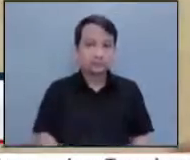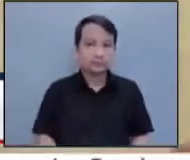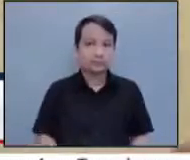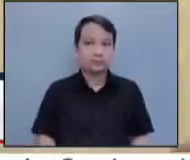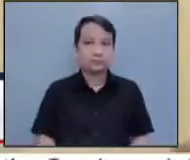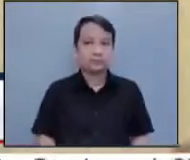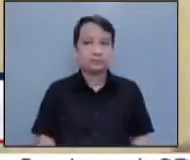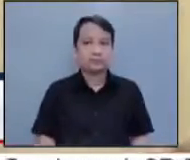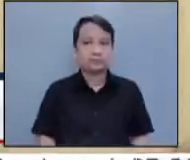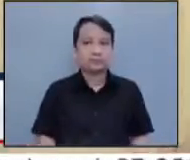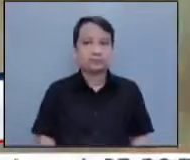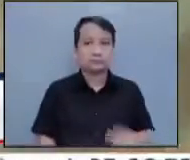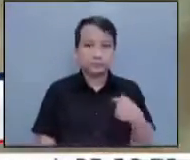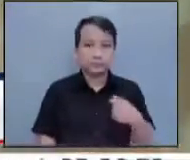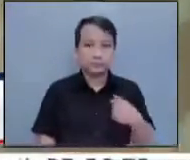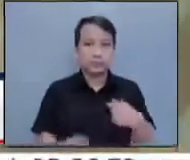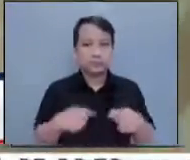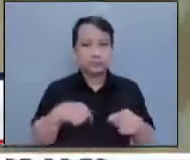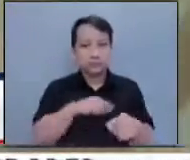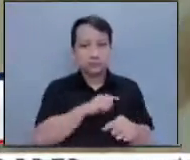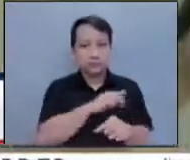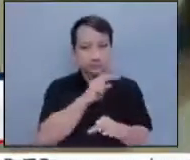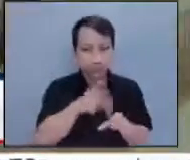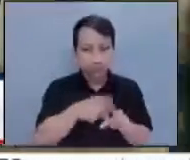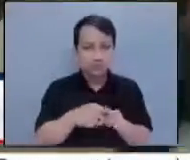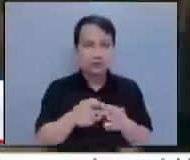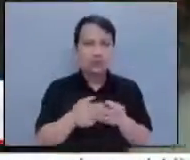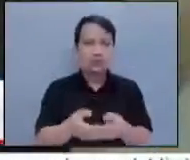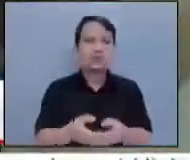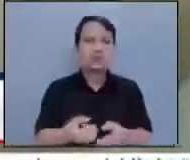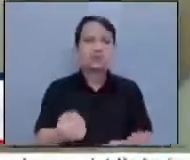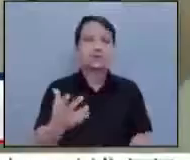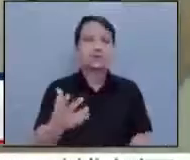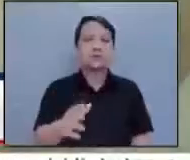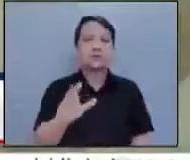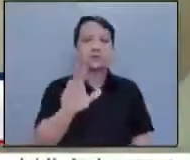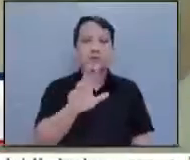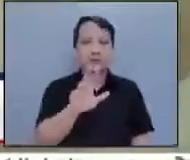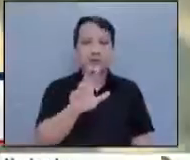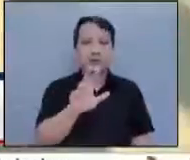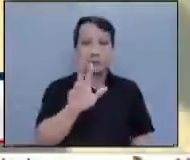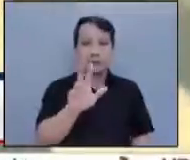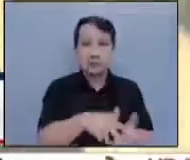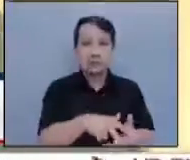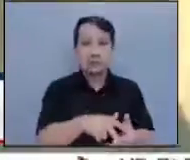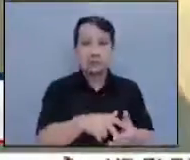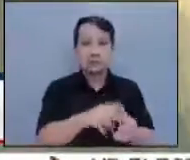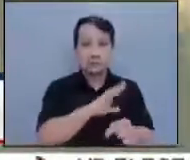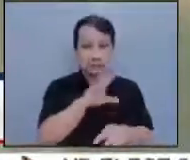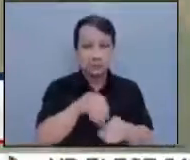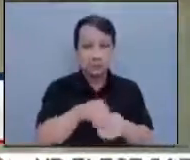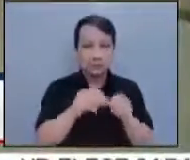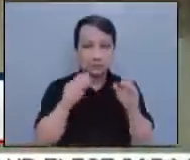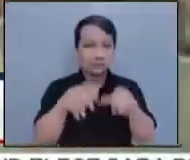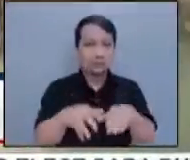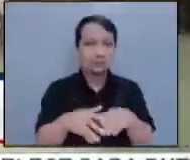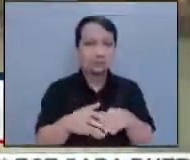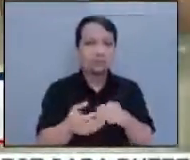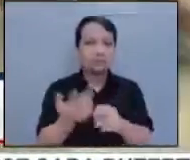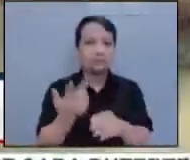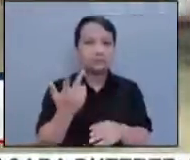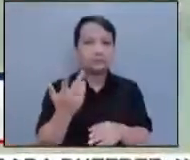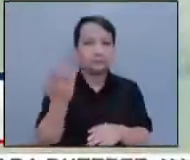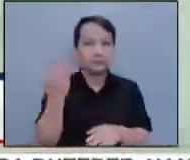yung ating participation. Inaasahang aabot ng 3,000 ang sasama sa programa. Huling idinaos ang event